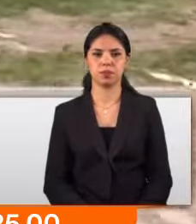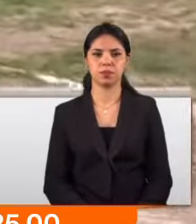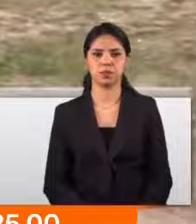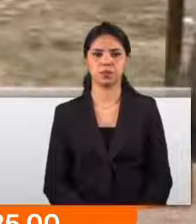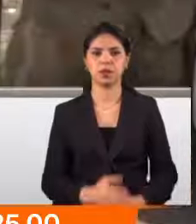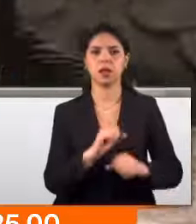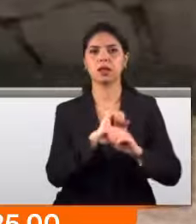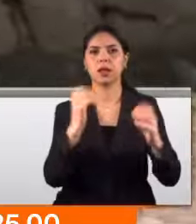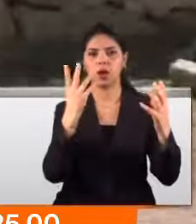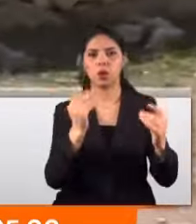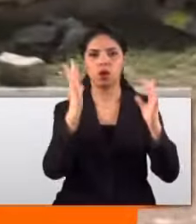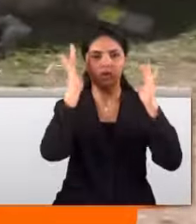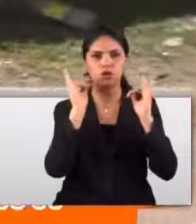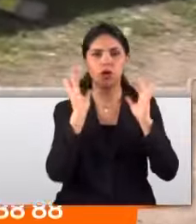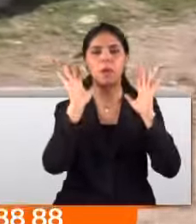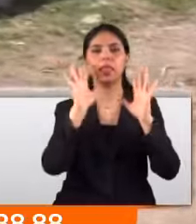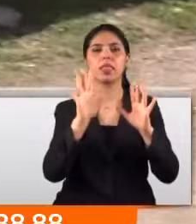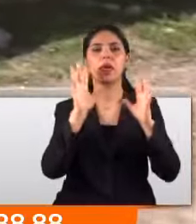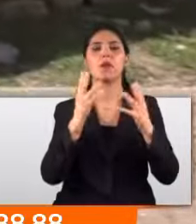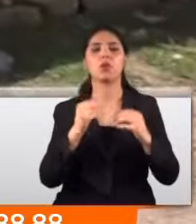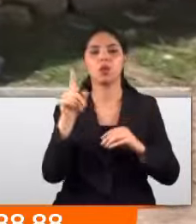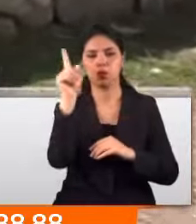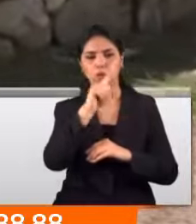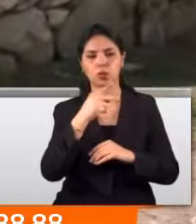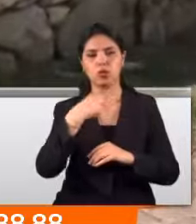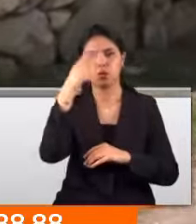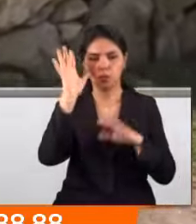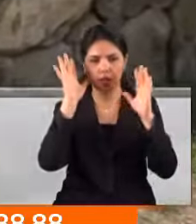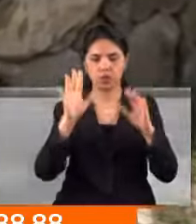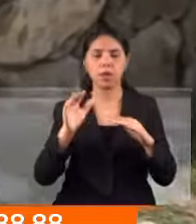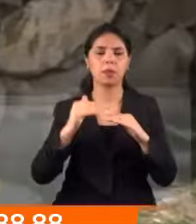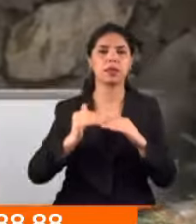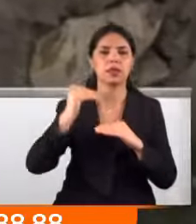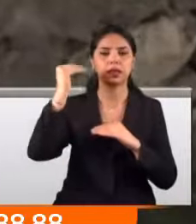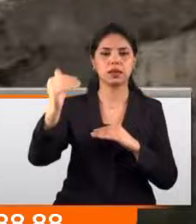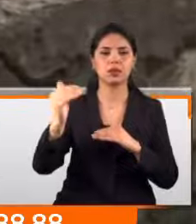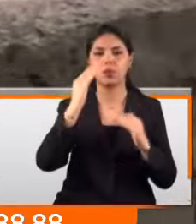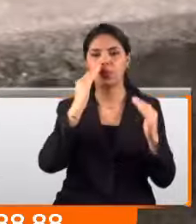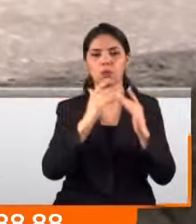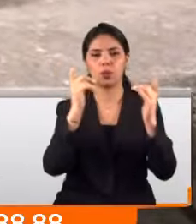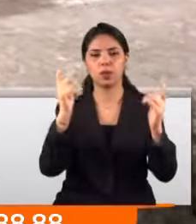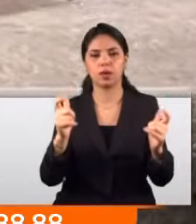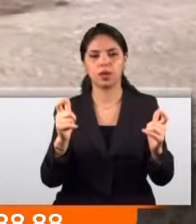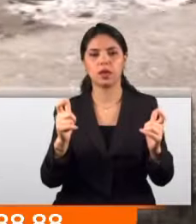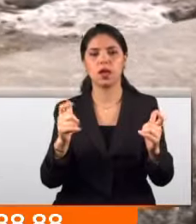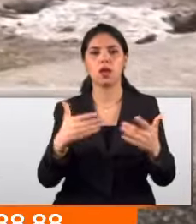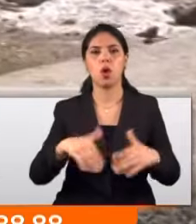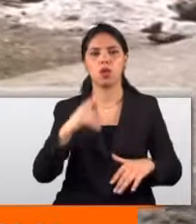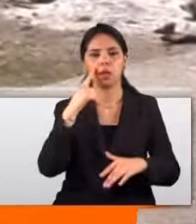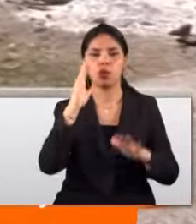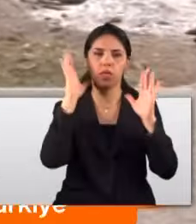Hasar gören camilerde namaz kılınamaması nedeniyle vatandaşlar cuma namazını dışarıda daha uygun noktalarda tedbirli bir şekilde